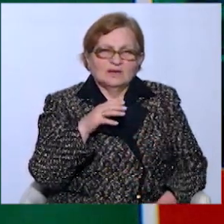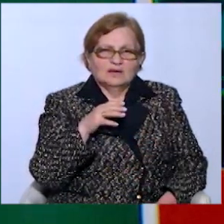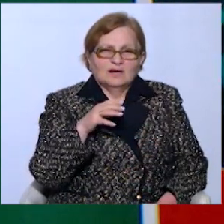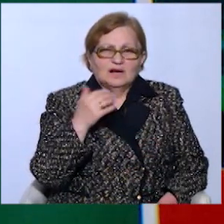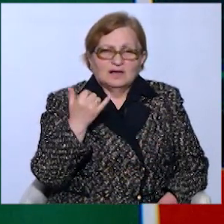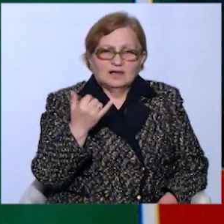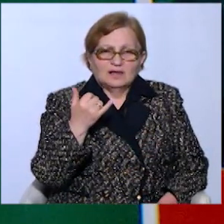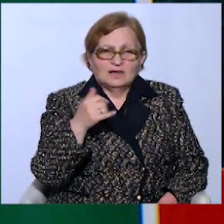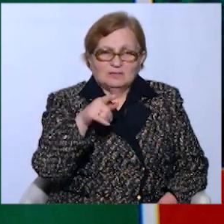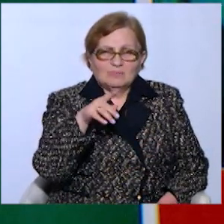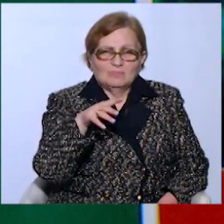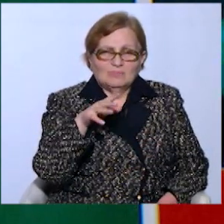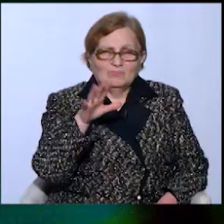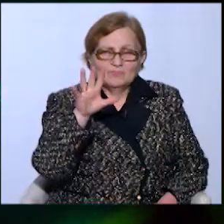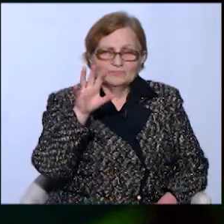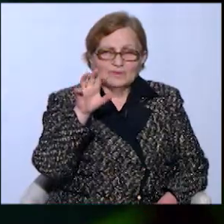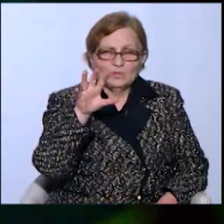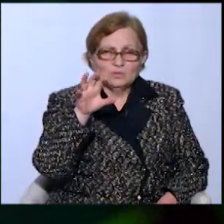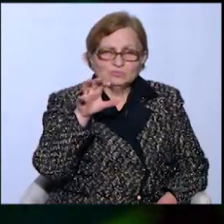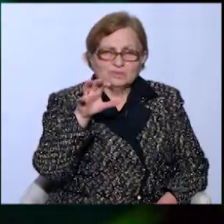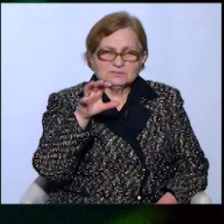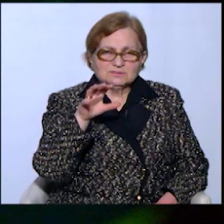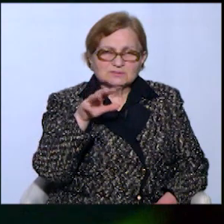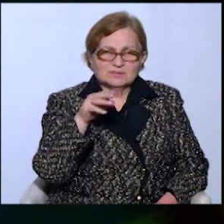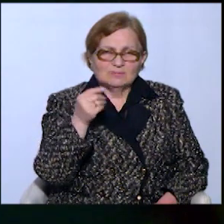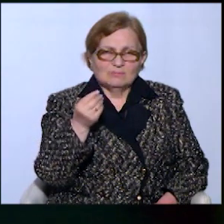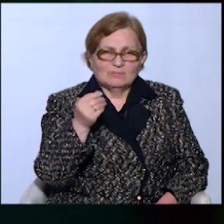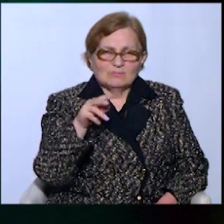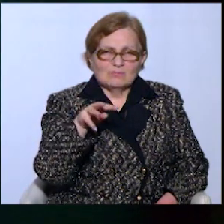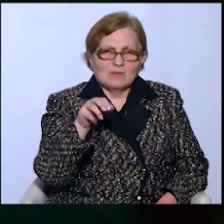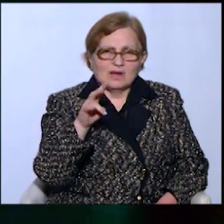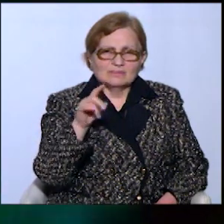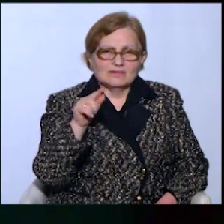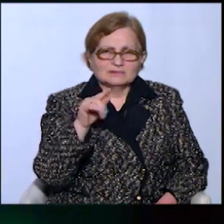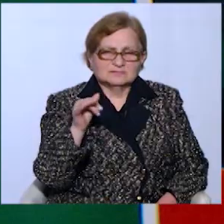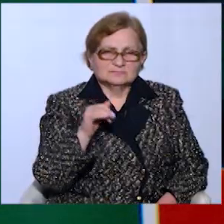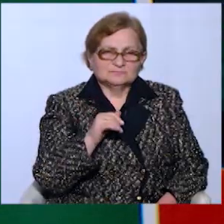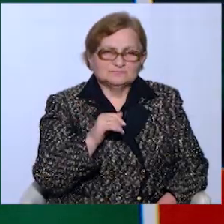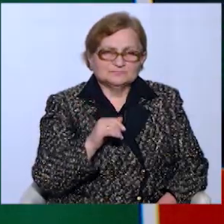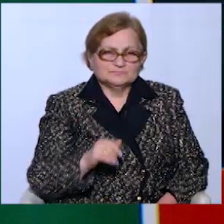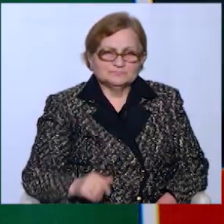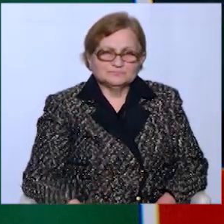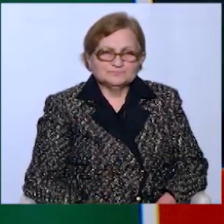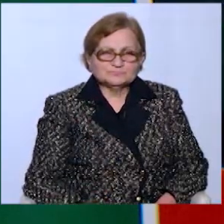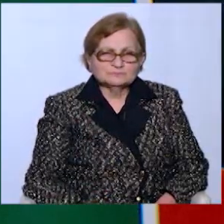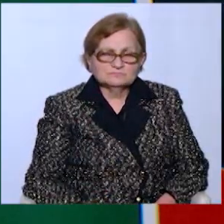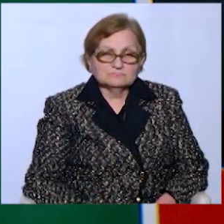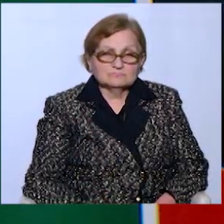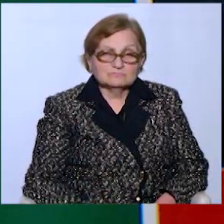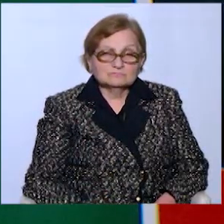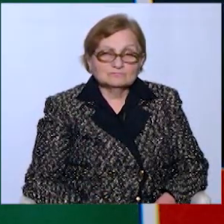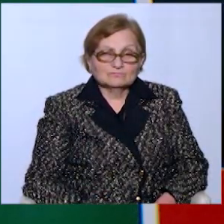ძველი ქართული ფული 500 მანეთი. ნახეთ, ახლა